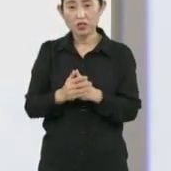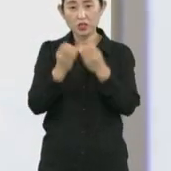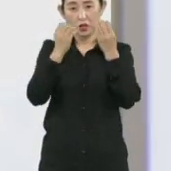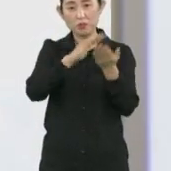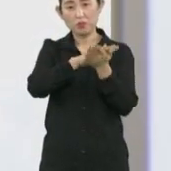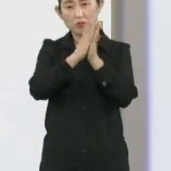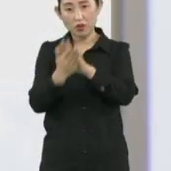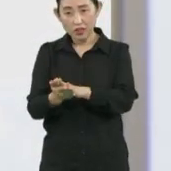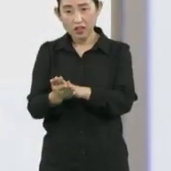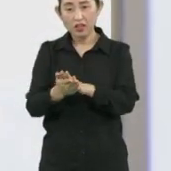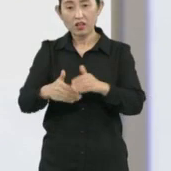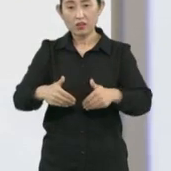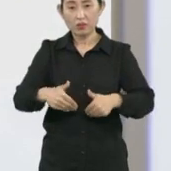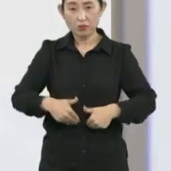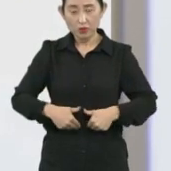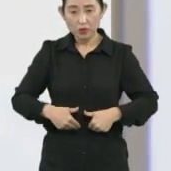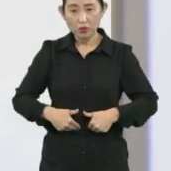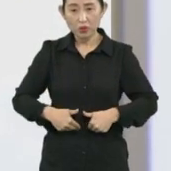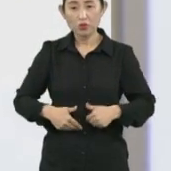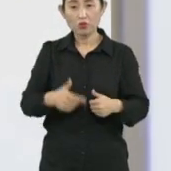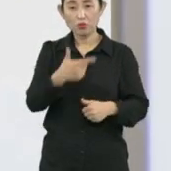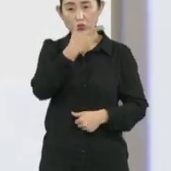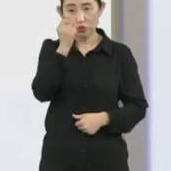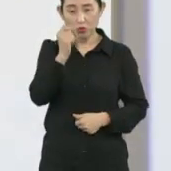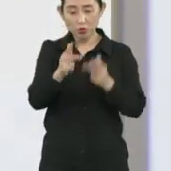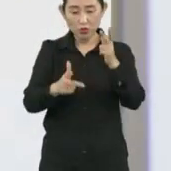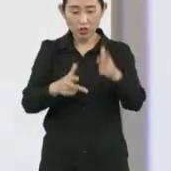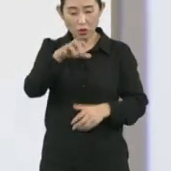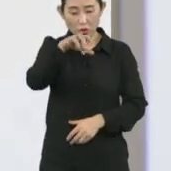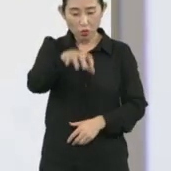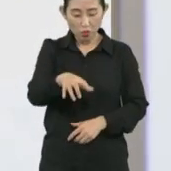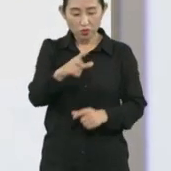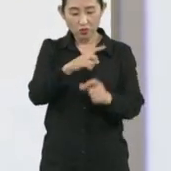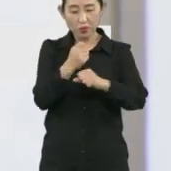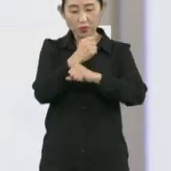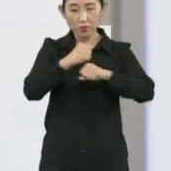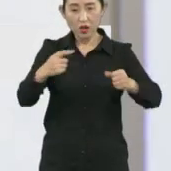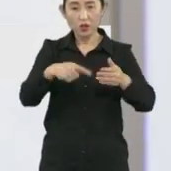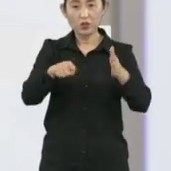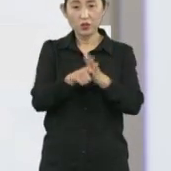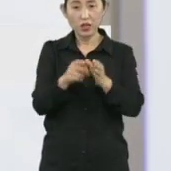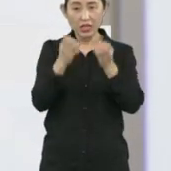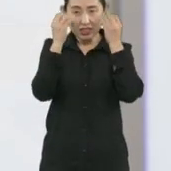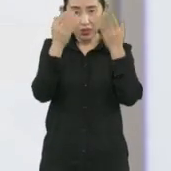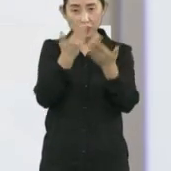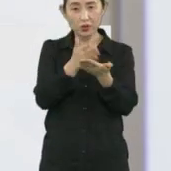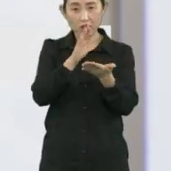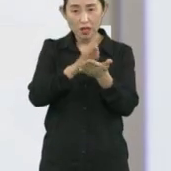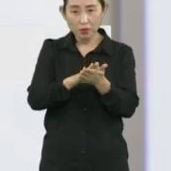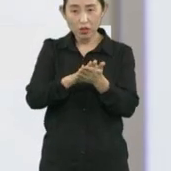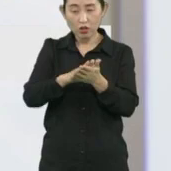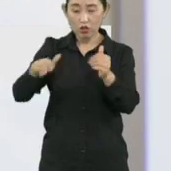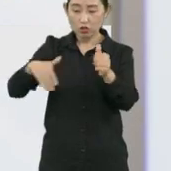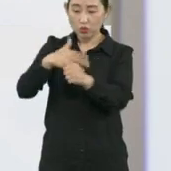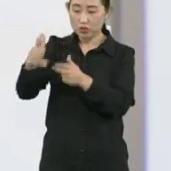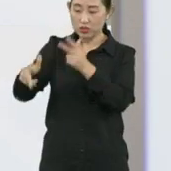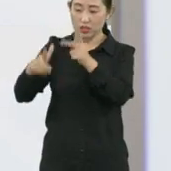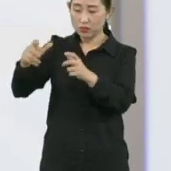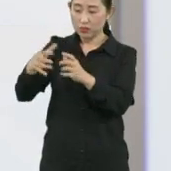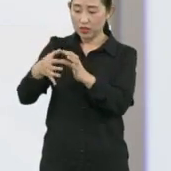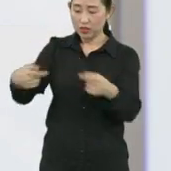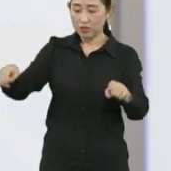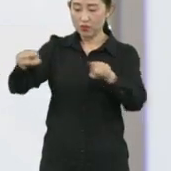예정입니다. 이와 함께 부족한 산업 공간 확보를 위하여 신규 개발이나 주변 산업단지 등의